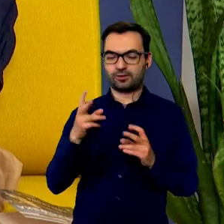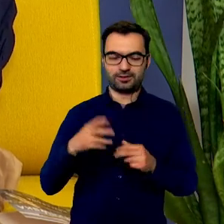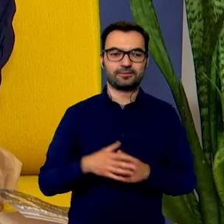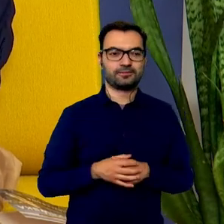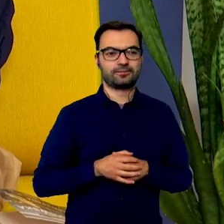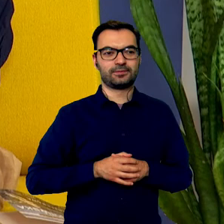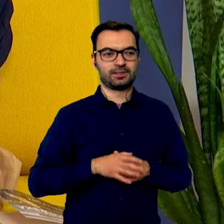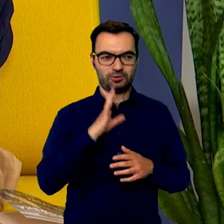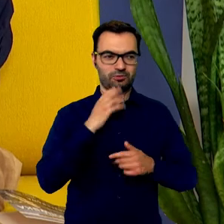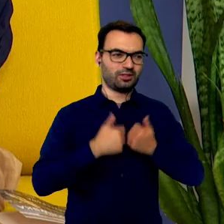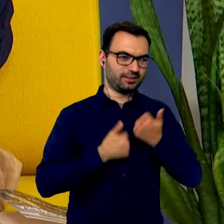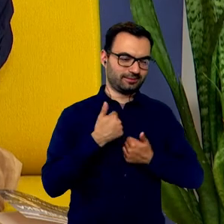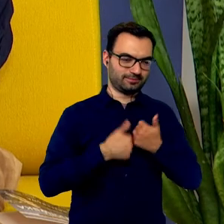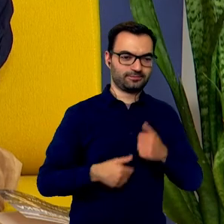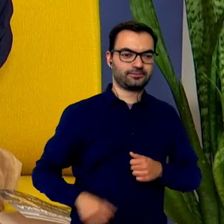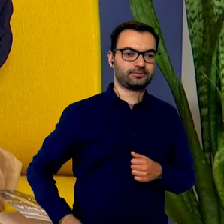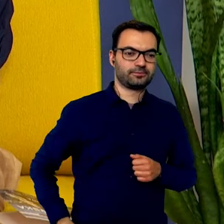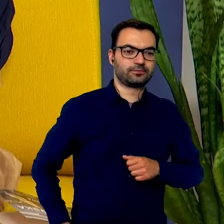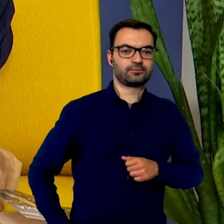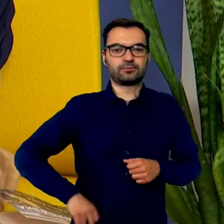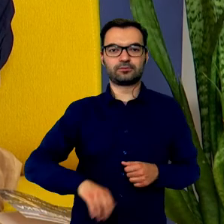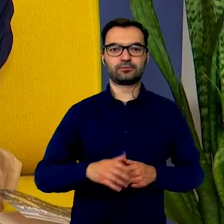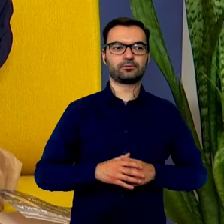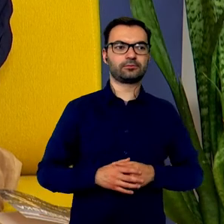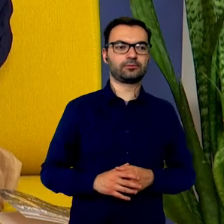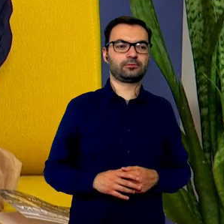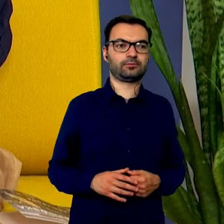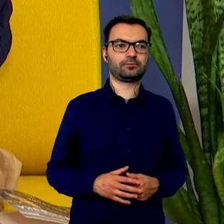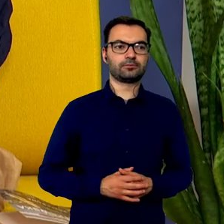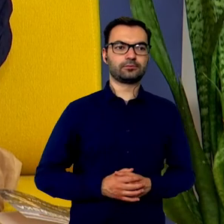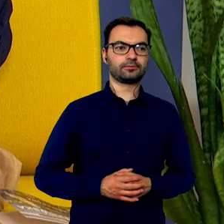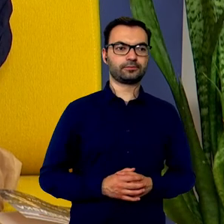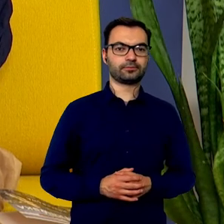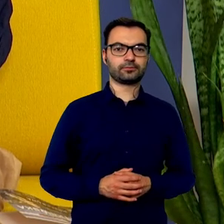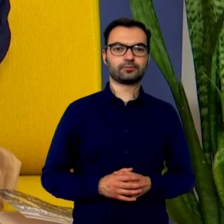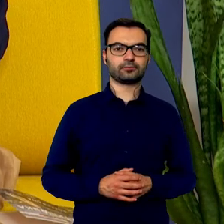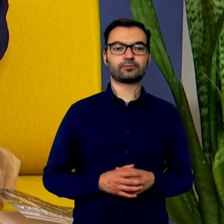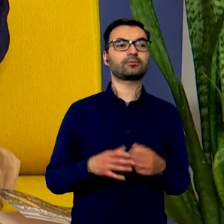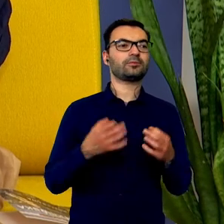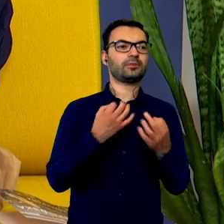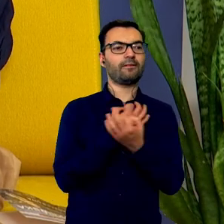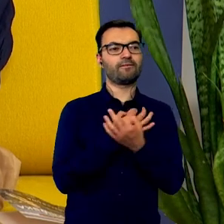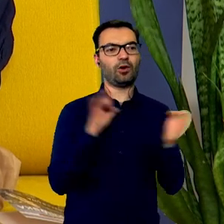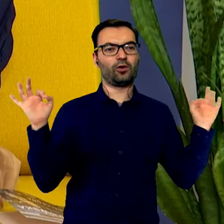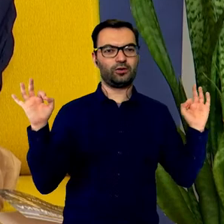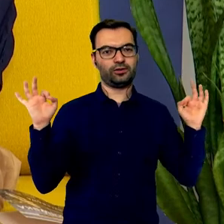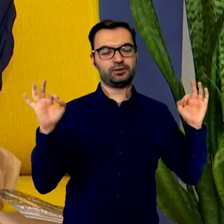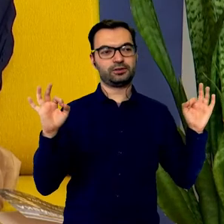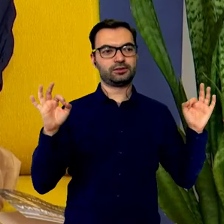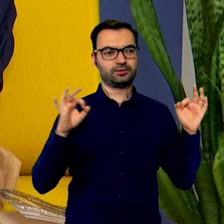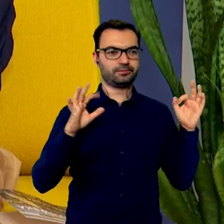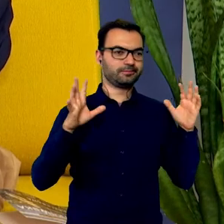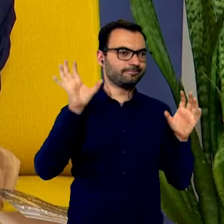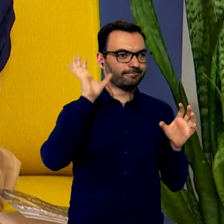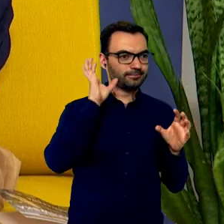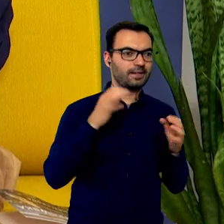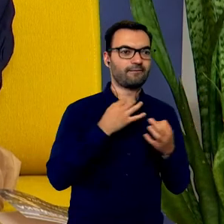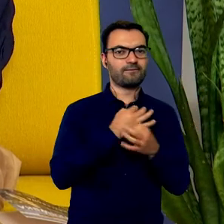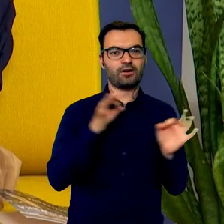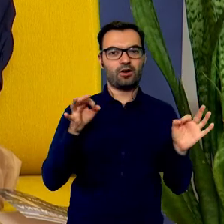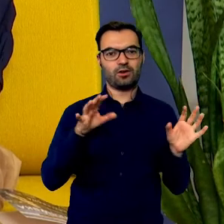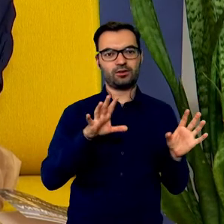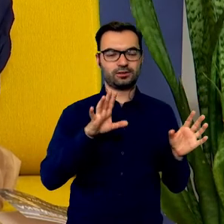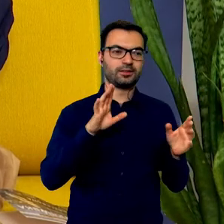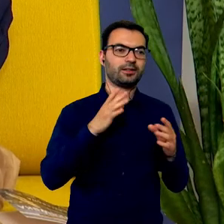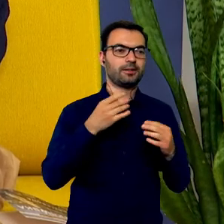pytanie, dokładnie, jak w teleturnieju. Czy ta wolność, o której dużo się mówi, ta wolność, której akcent ma się